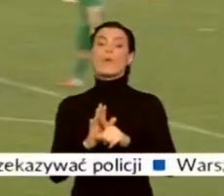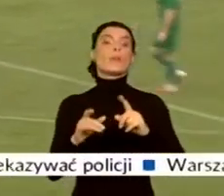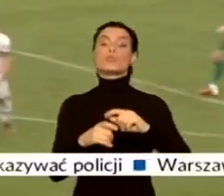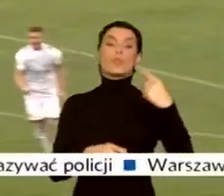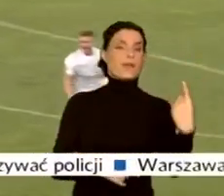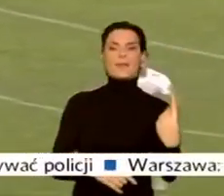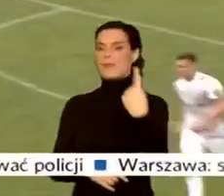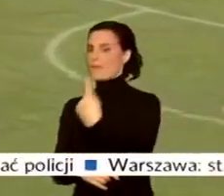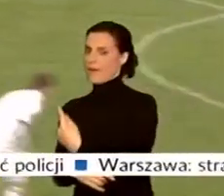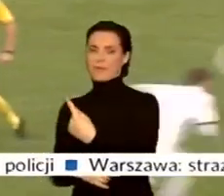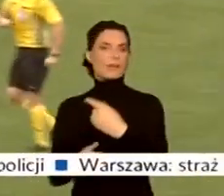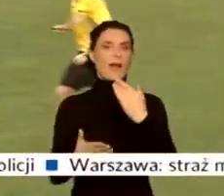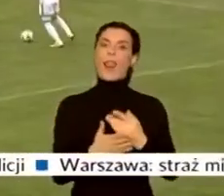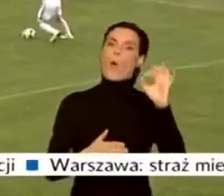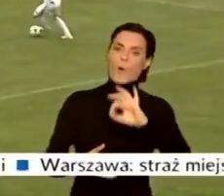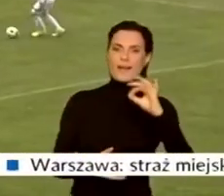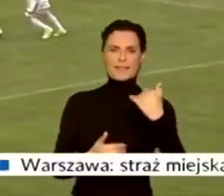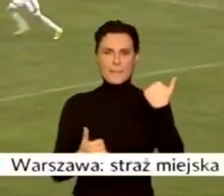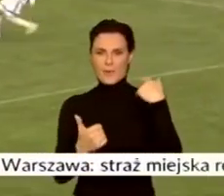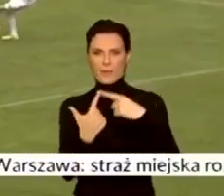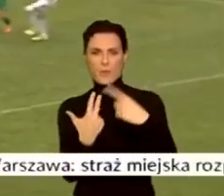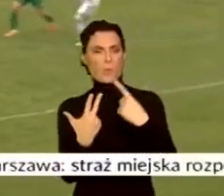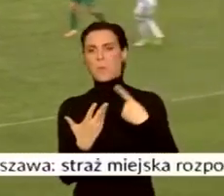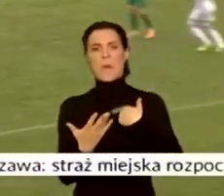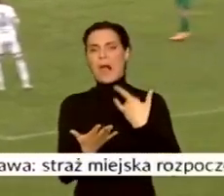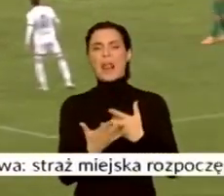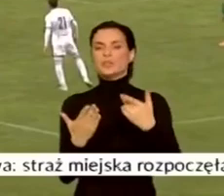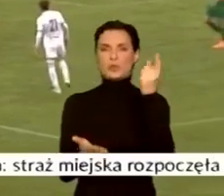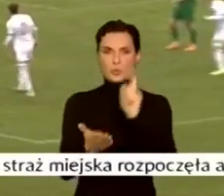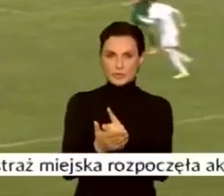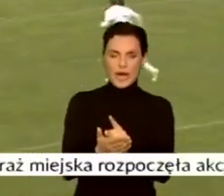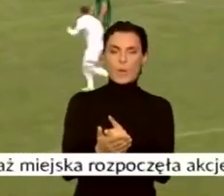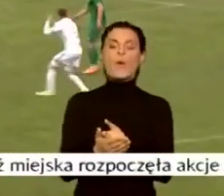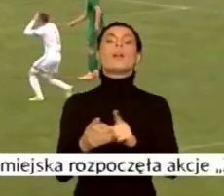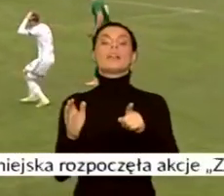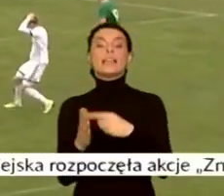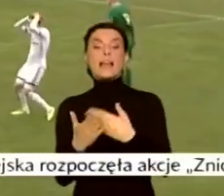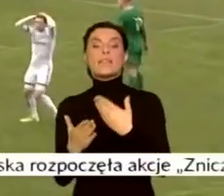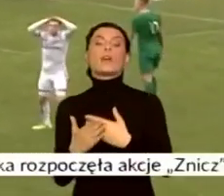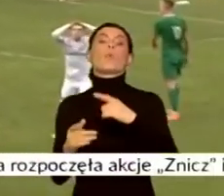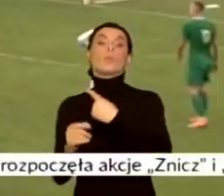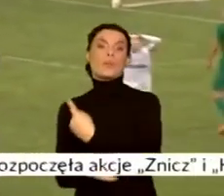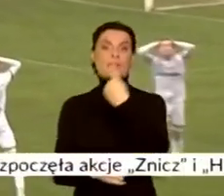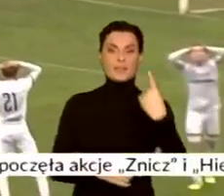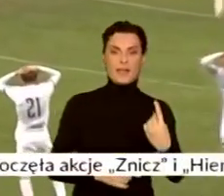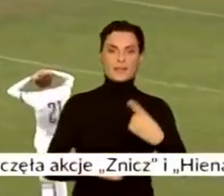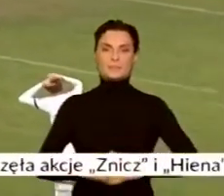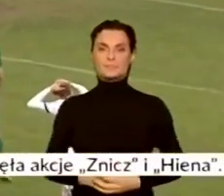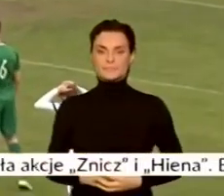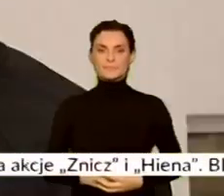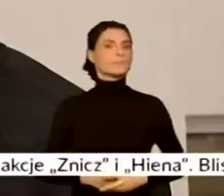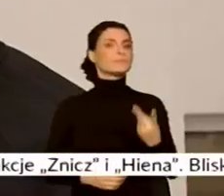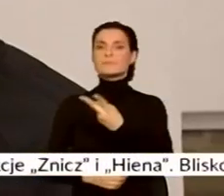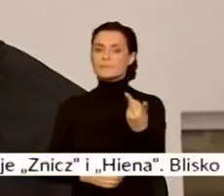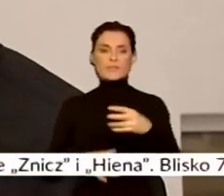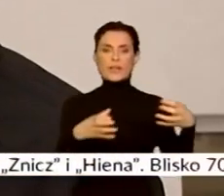już nie padło, chociaż okazje na to były. Legia druga Warszawa, świt Nowy Dwór Mazowiecki, 1-1. Dwie drużyny chciały